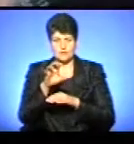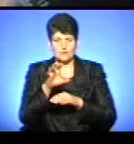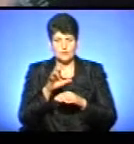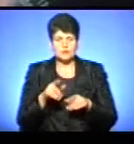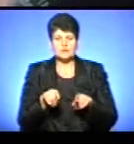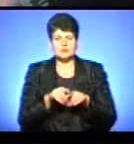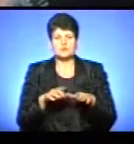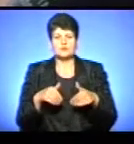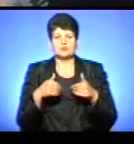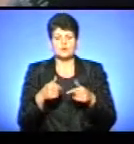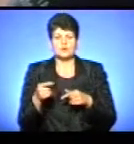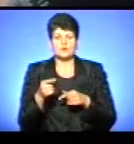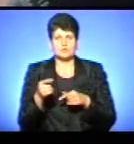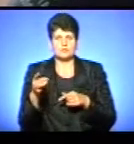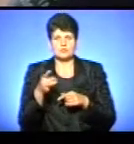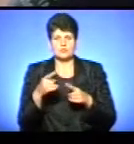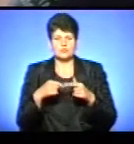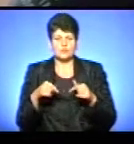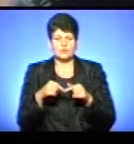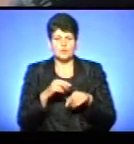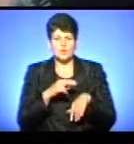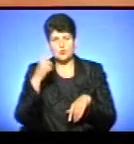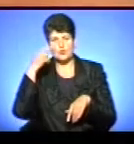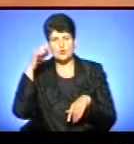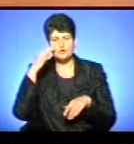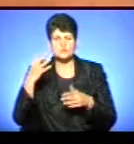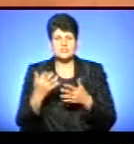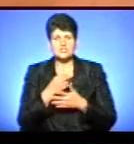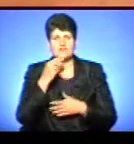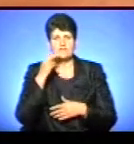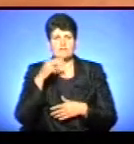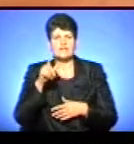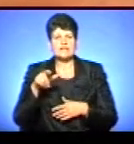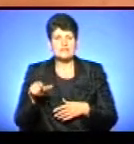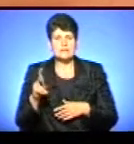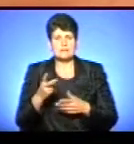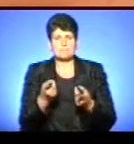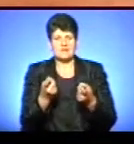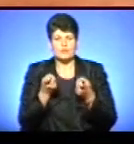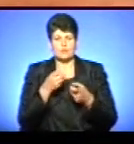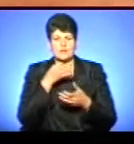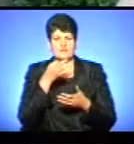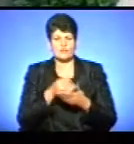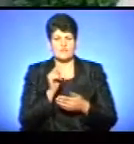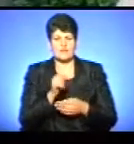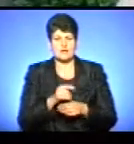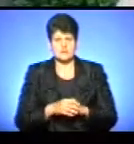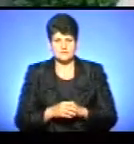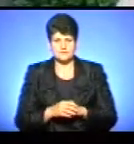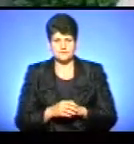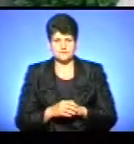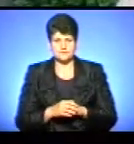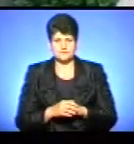вони звернулися до Тернопільського райвідділу поліції, аби знайшли винних і притягнули їх до відповідальності. 15